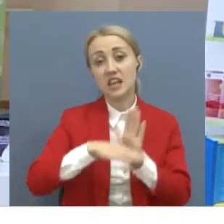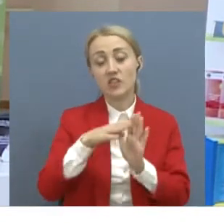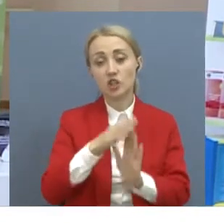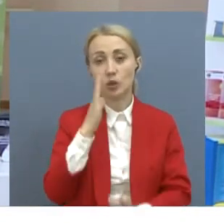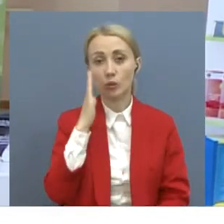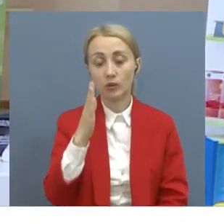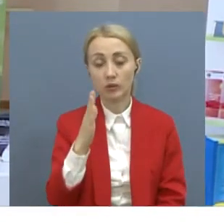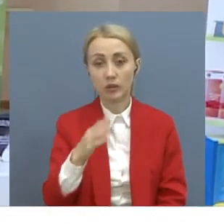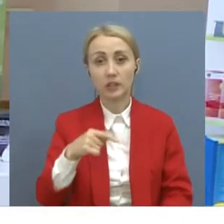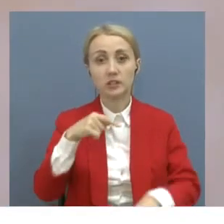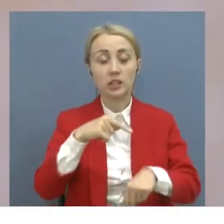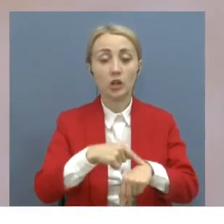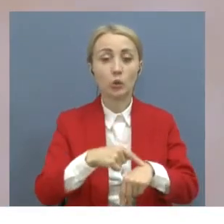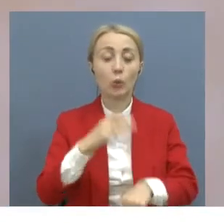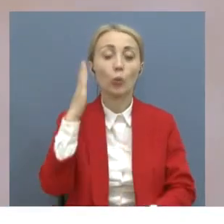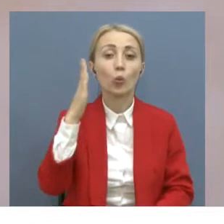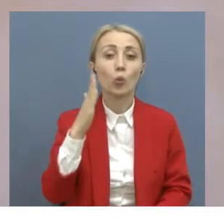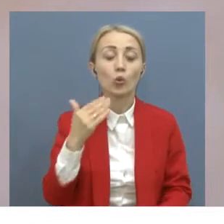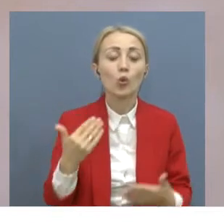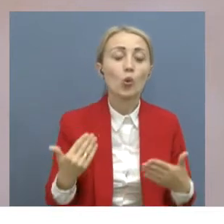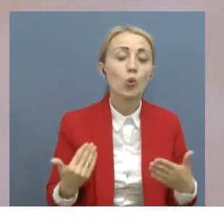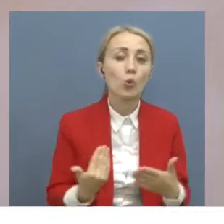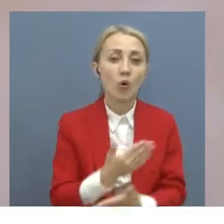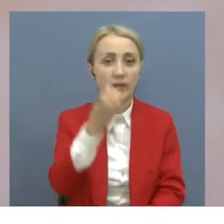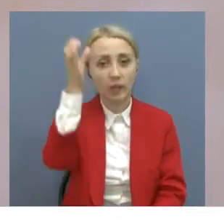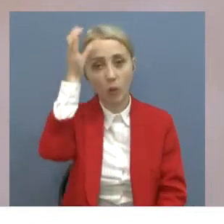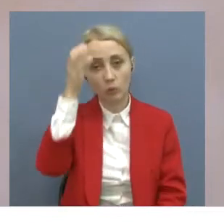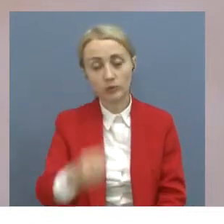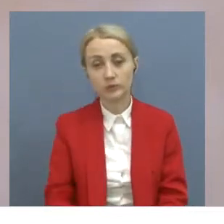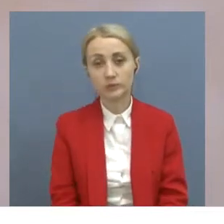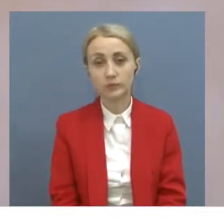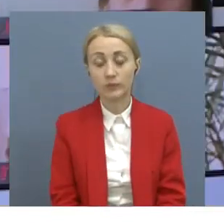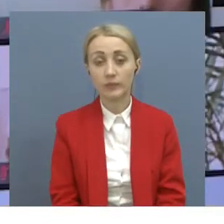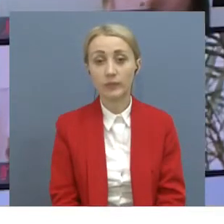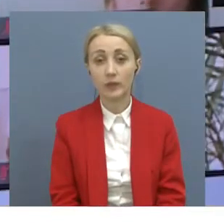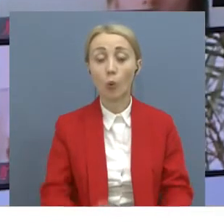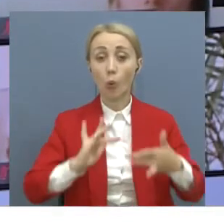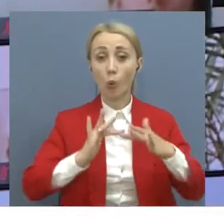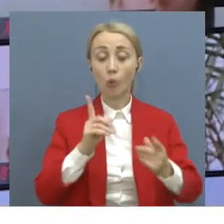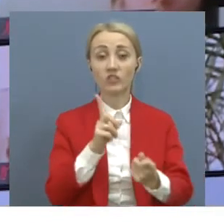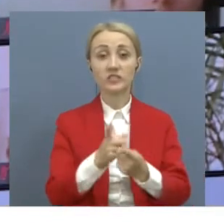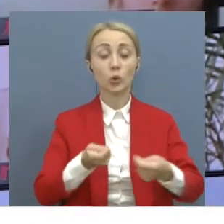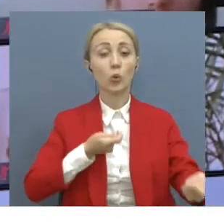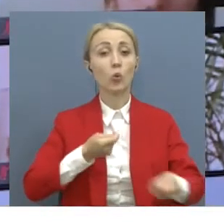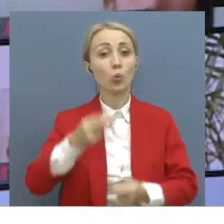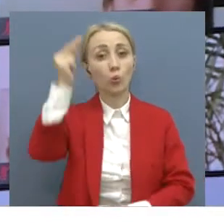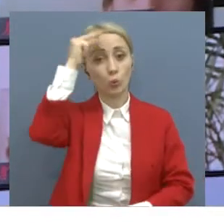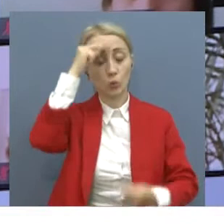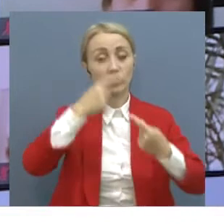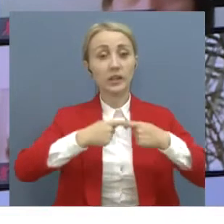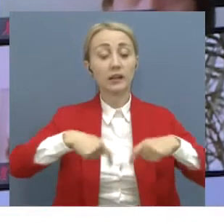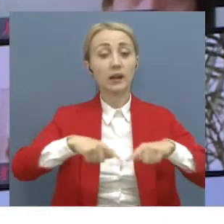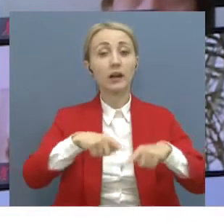оқу бағдарламасын ендіреміз. Айта кету керек, бүгінде білікті педагогтарды даярлау ісі президенттің тікелей тапсырмасы. Осы ретте